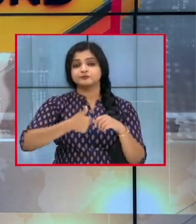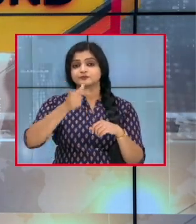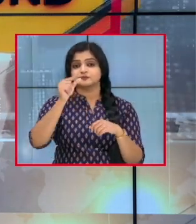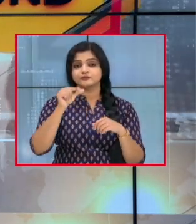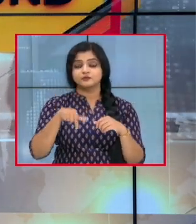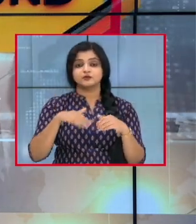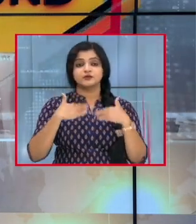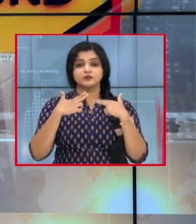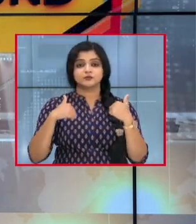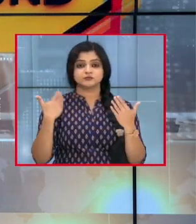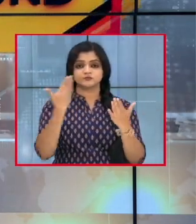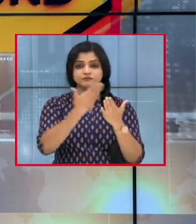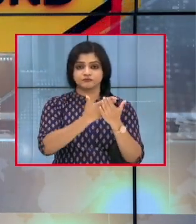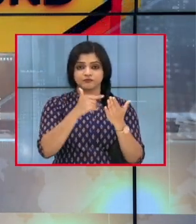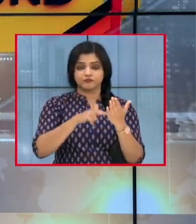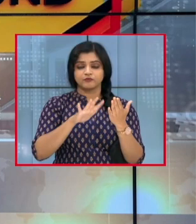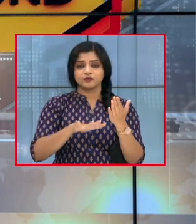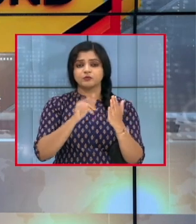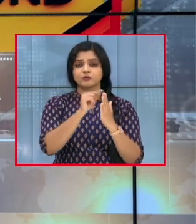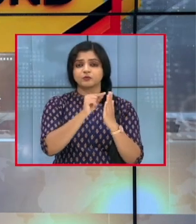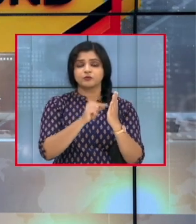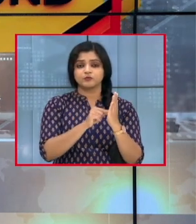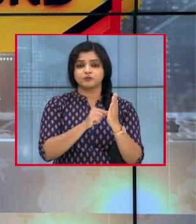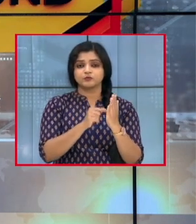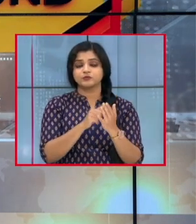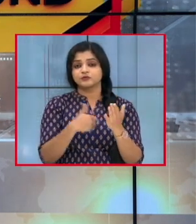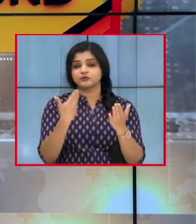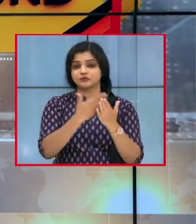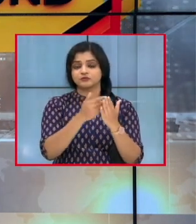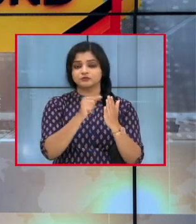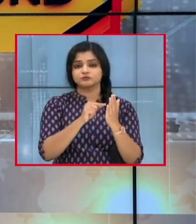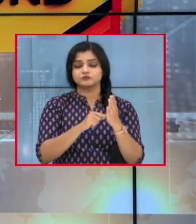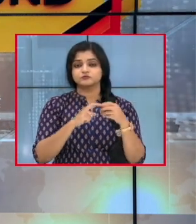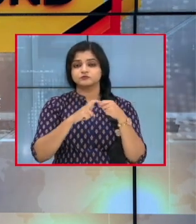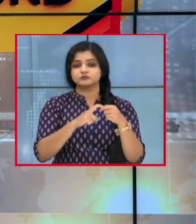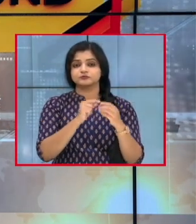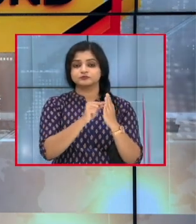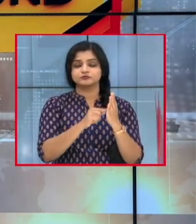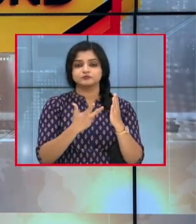ചെയർമാൻ ഹൈക്കോടതിയെ സമീപിക്കുമ്പോൾ എന്തൊക്കെ കാര്യങ്ങളാണ് ഈ ഹർജിയിൽ ഉന്നയിച്ചിരിക്കുന്നത്?